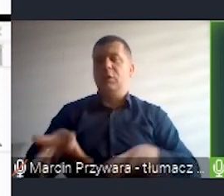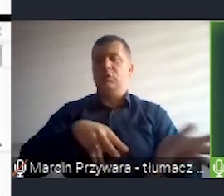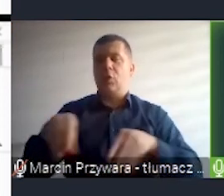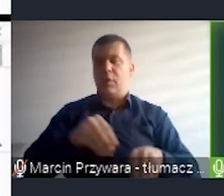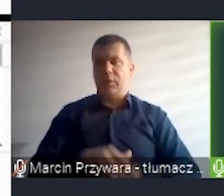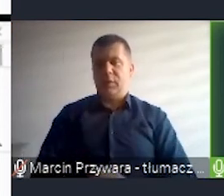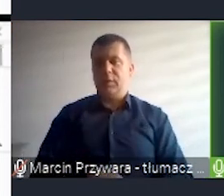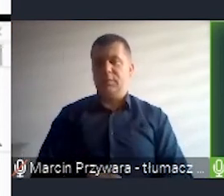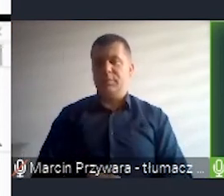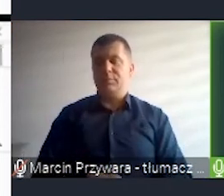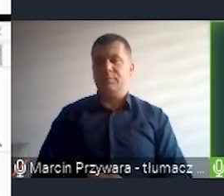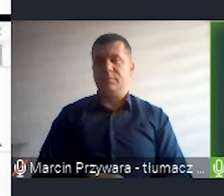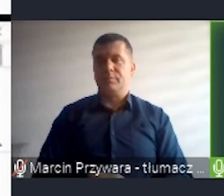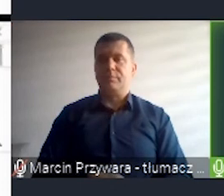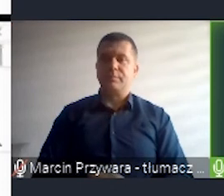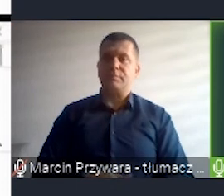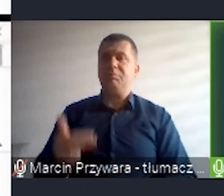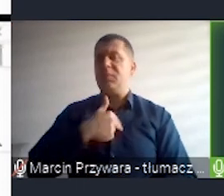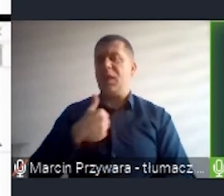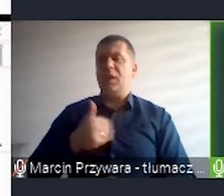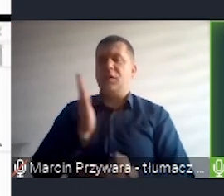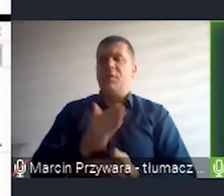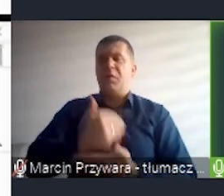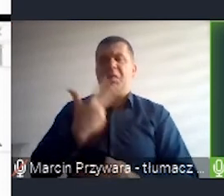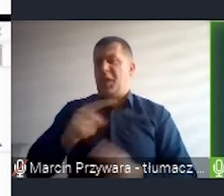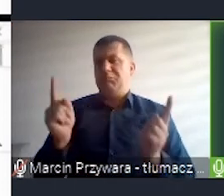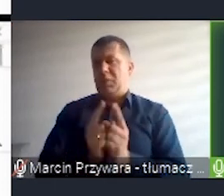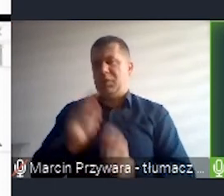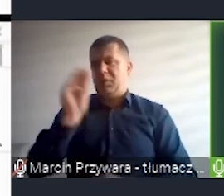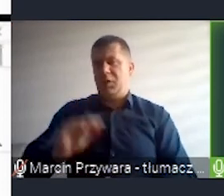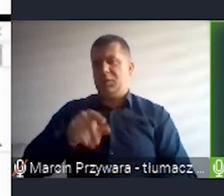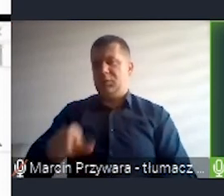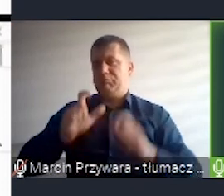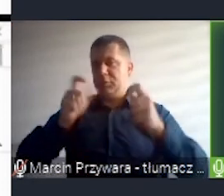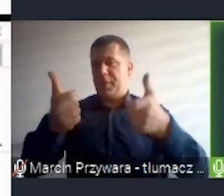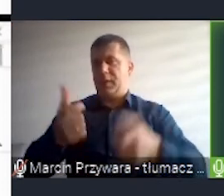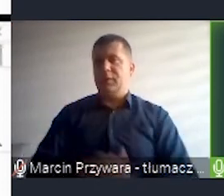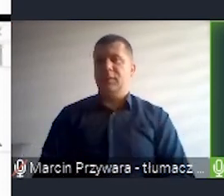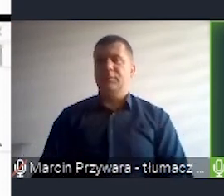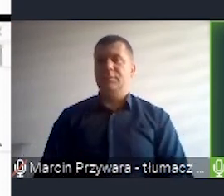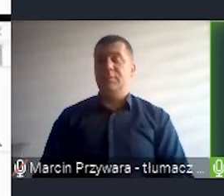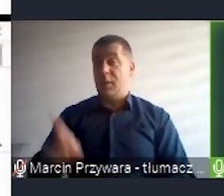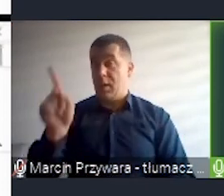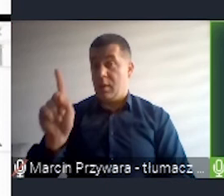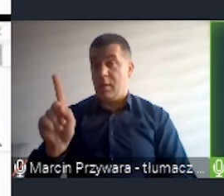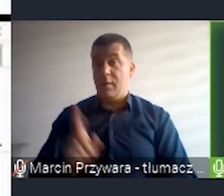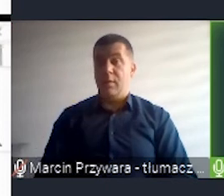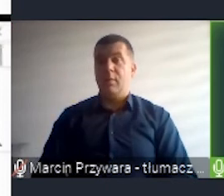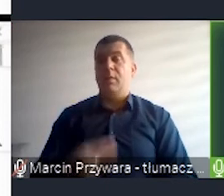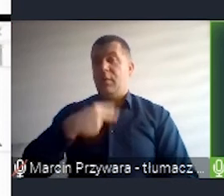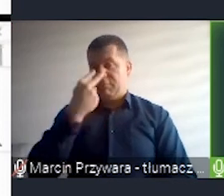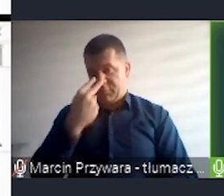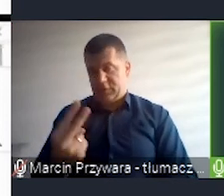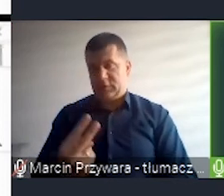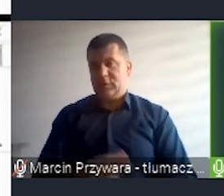księgowych. W naszym województwie nie spotkałem się jeszcze z tym przypadkiem, ale widziałem